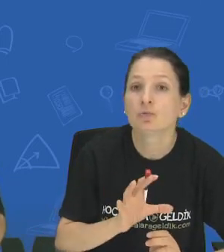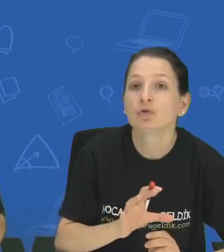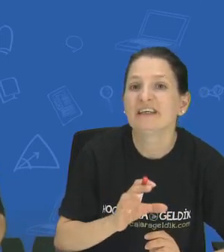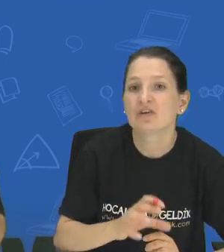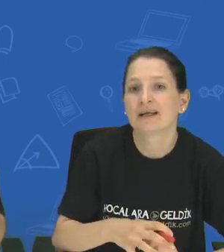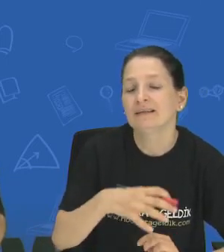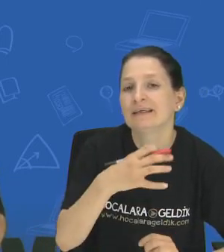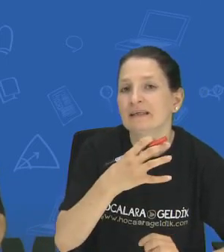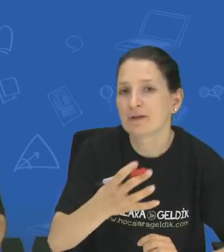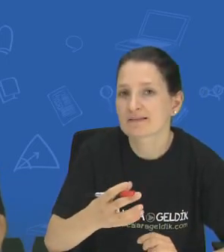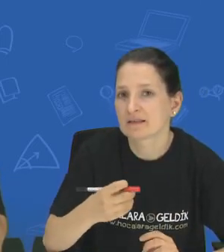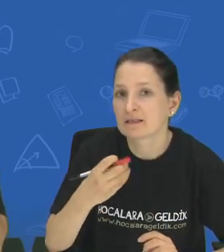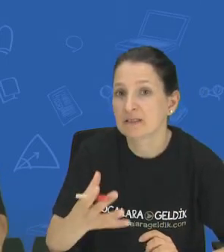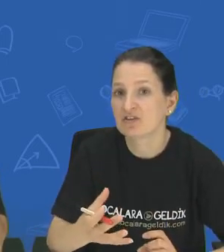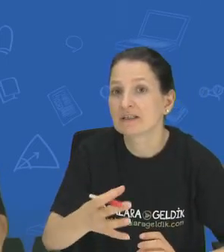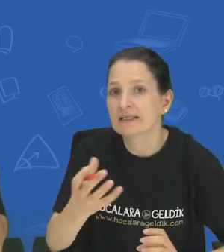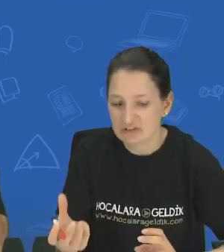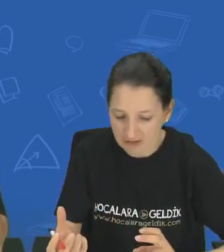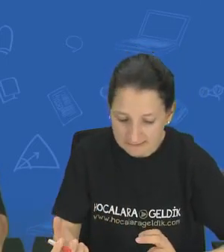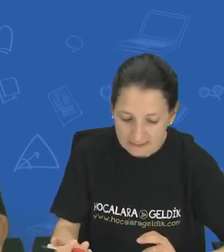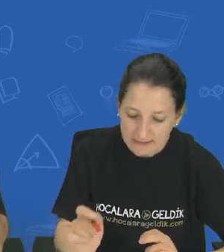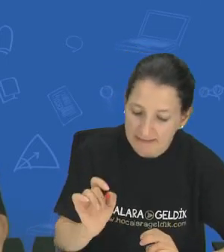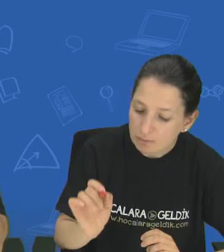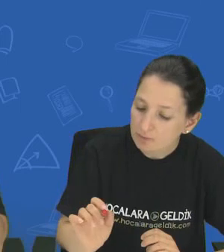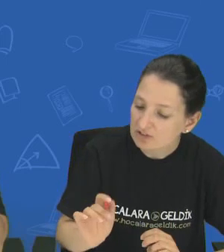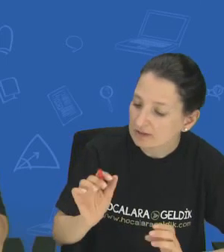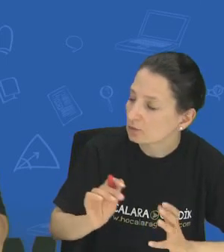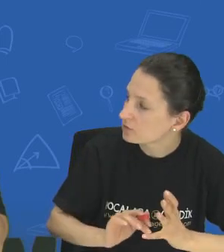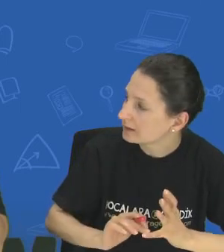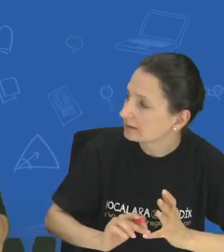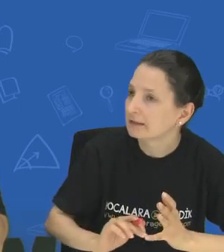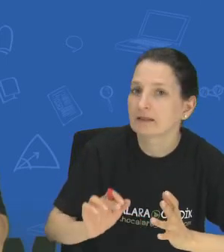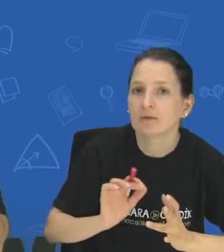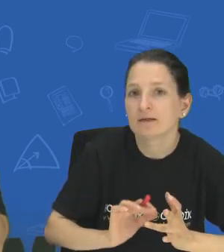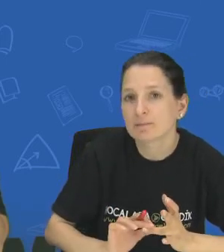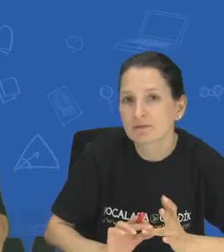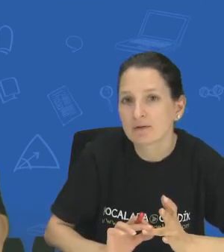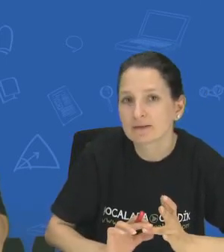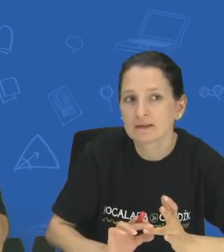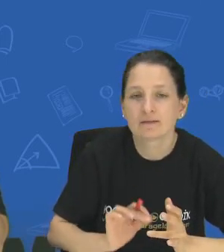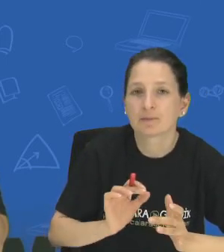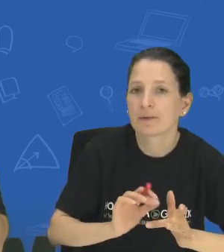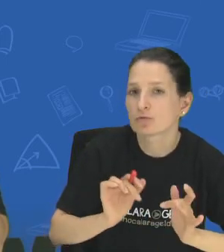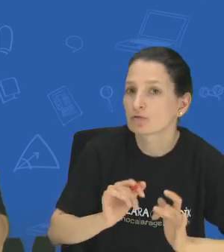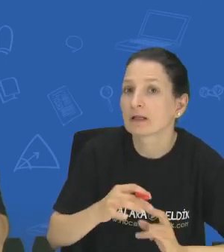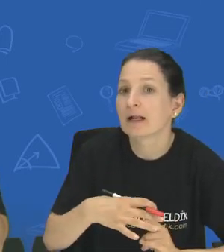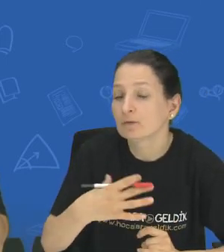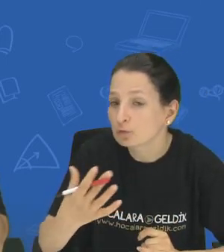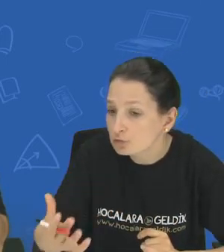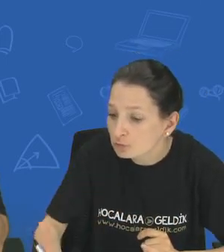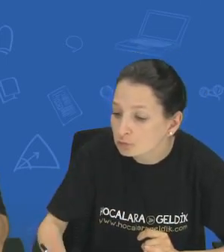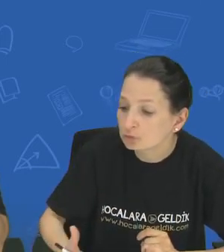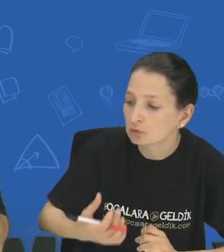Karbon atomunu içeren kimyasalları, bileşikleri inceler. Ve bu bileşiklerin özelliklerine, kimlerle tepkime verdiklerine, tepkimeler sonucunda